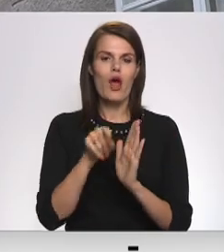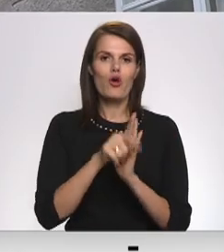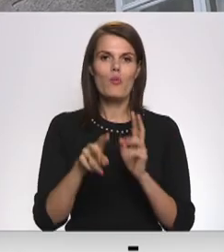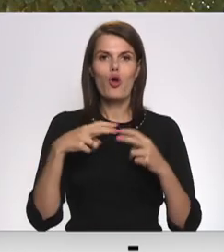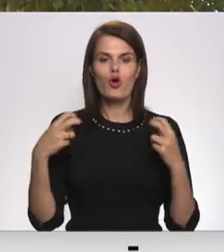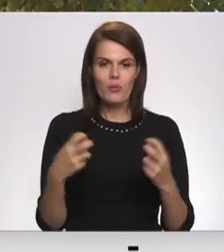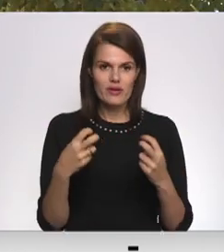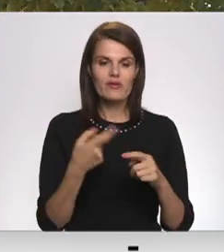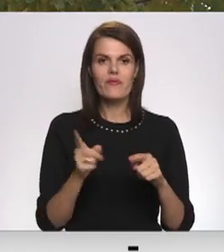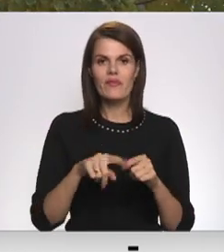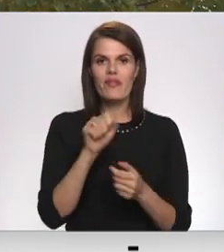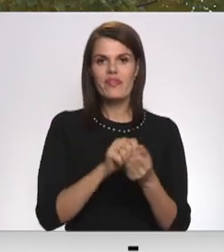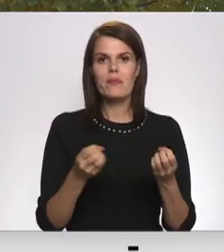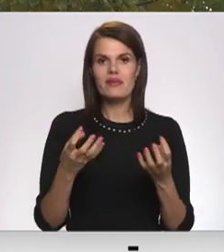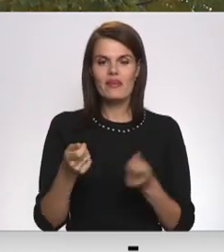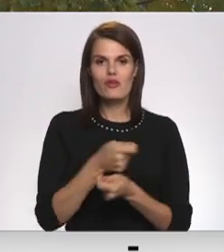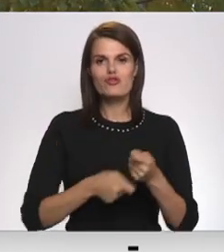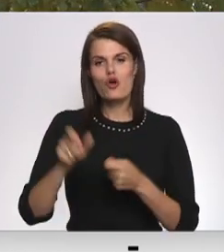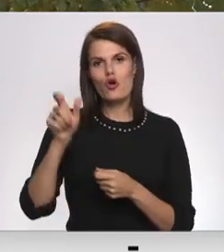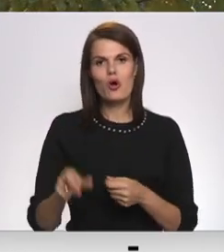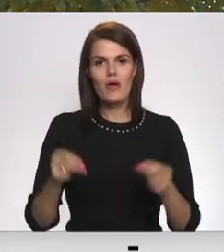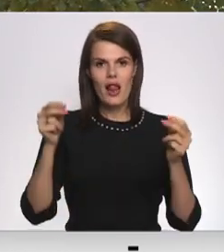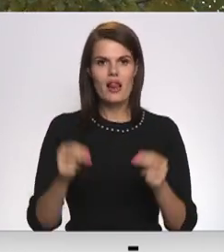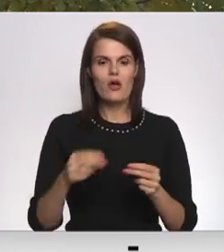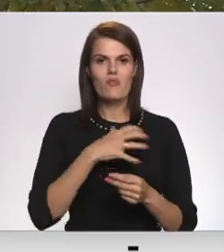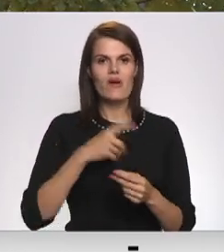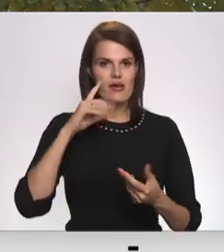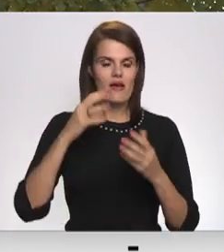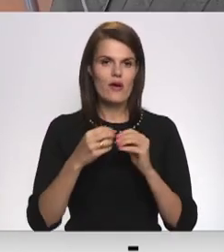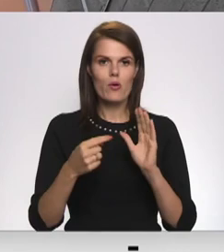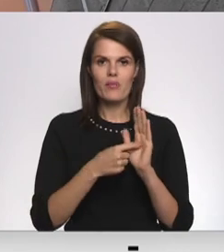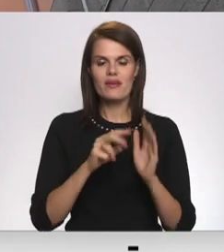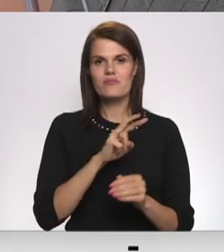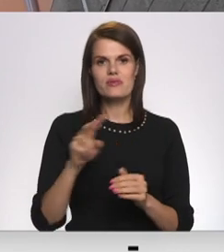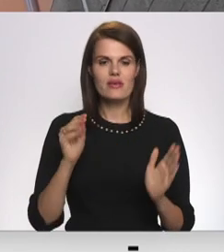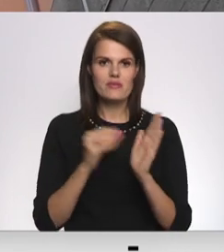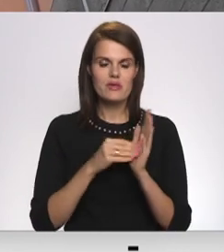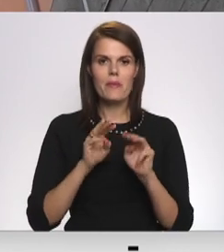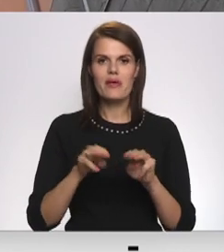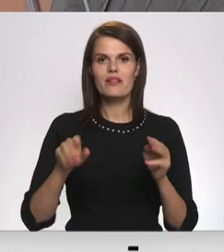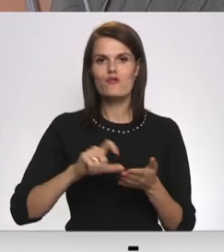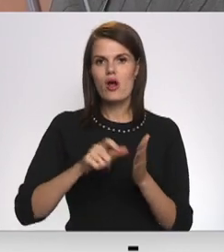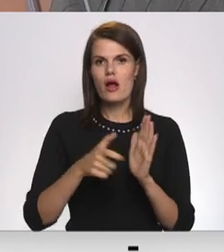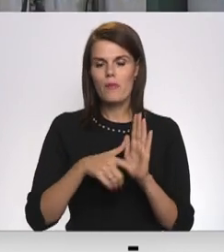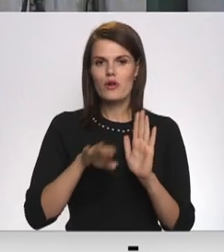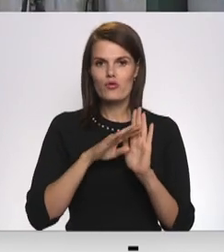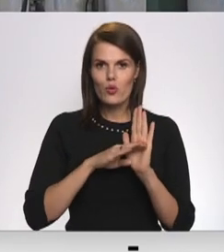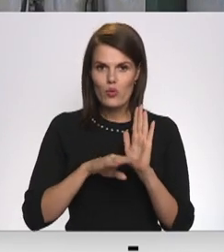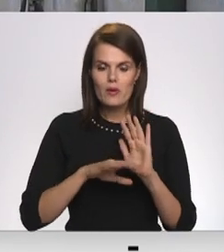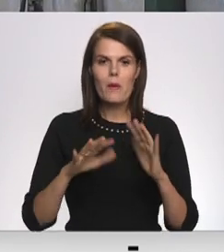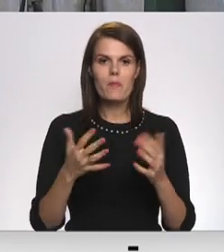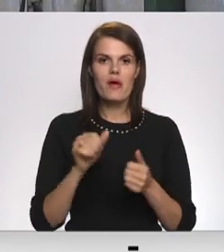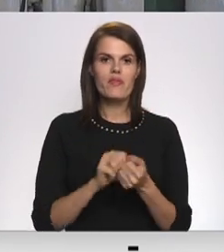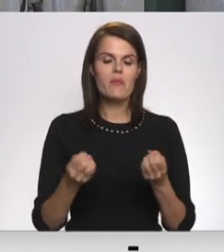regulēšanas komisija, tad dabasgāzes komersantam līgumā jāievēro prasības, kas minētas ministru kabineta noteikumos. Taču